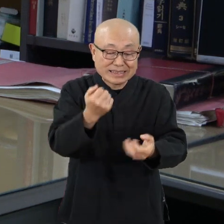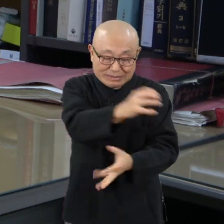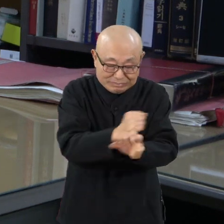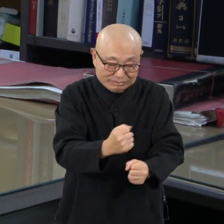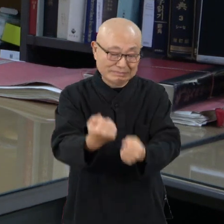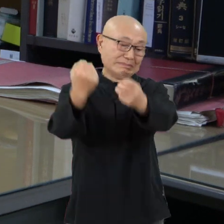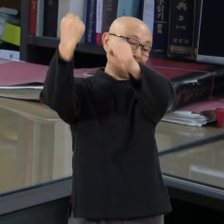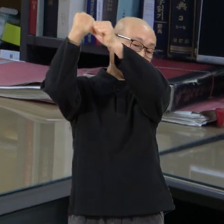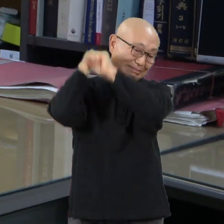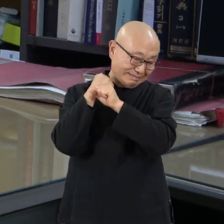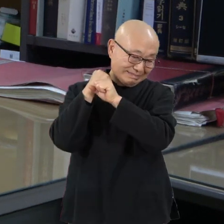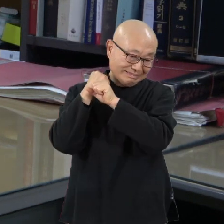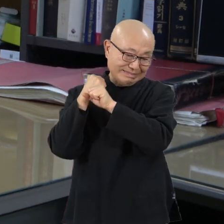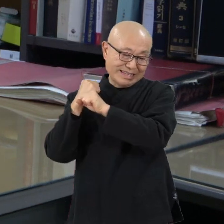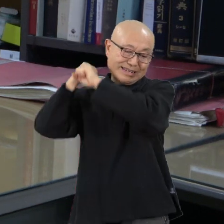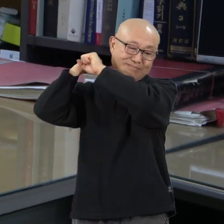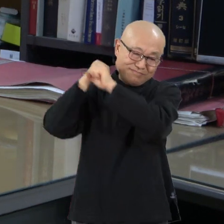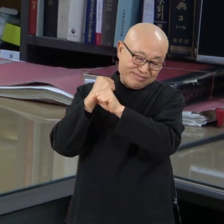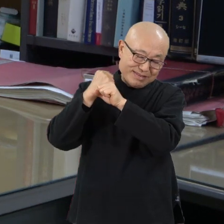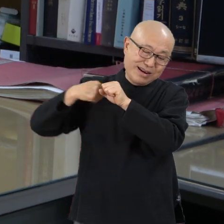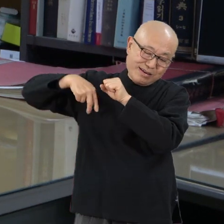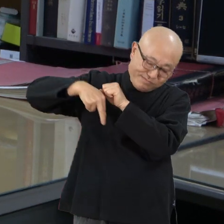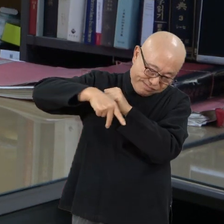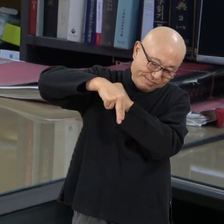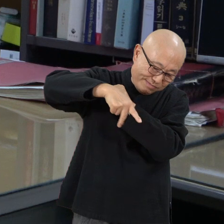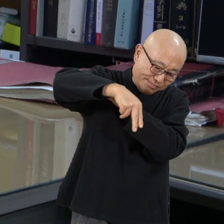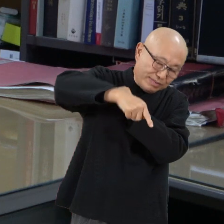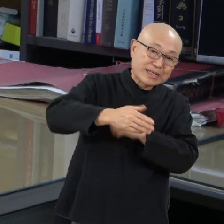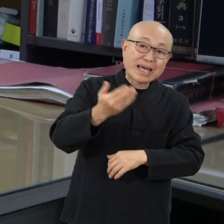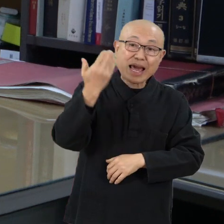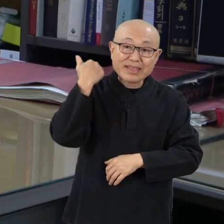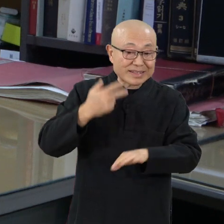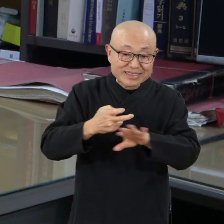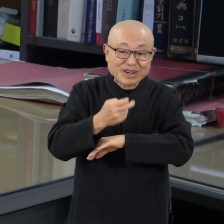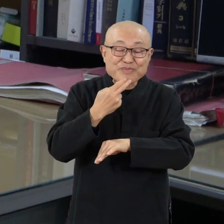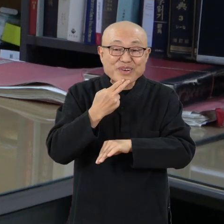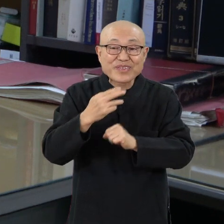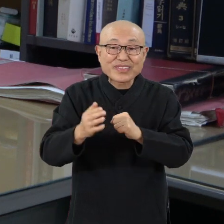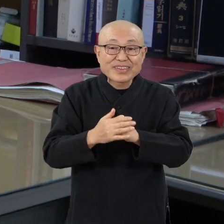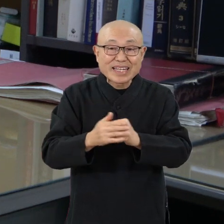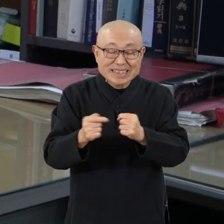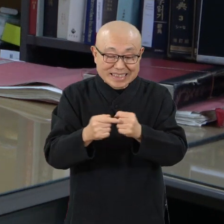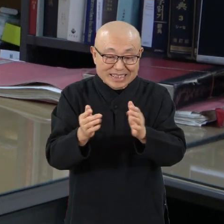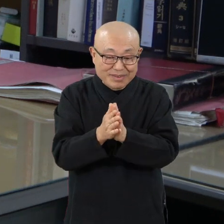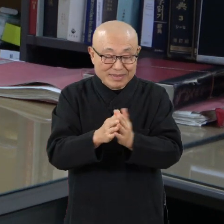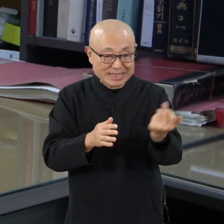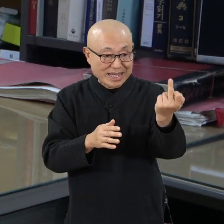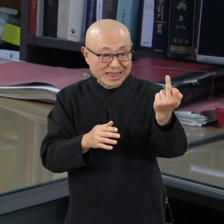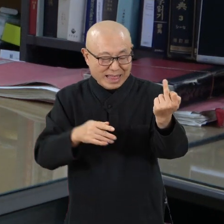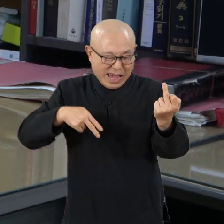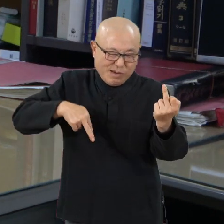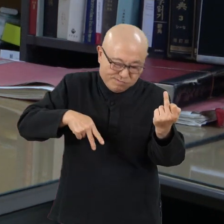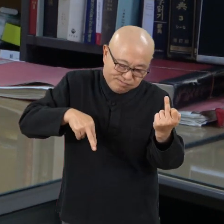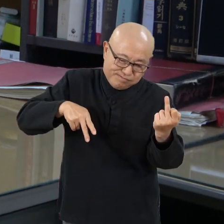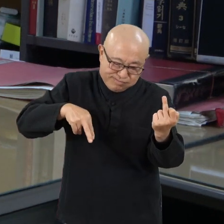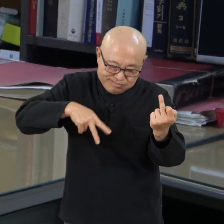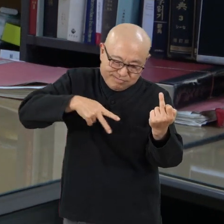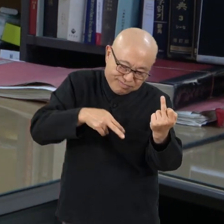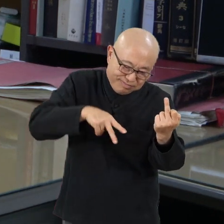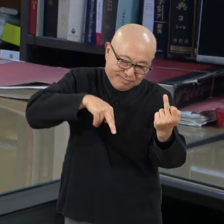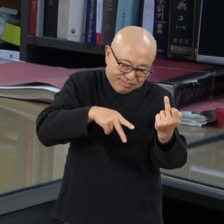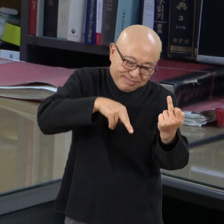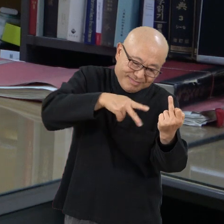등짐을 지고 또 다시, 그때는 뭐 타는 것도 없으니까 천동산서부터 아마 먼 거리였던 것 같아요.